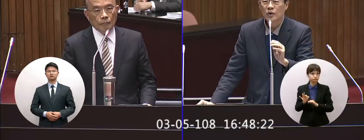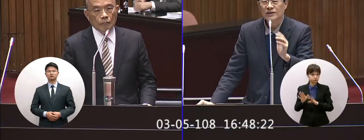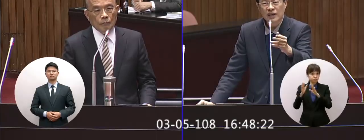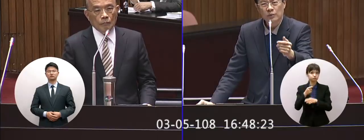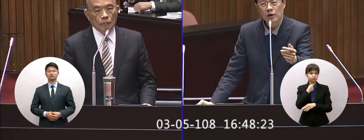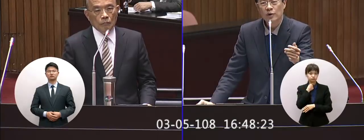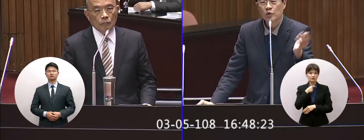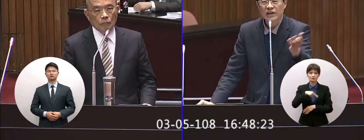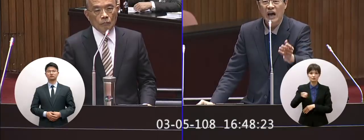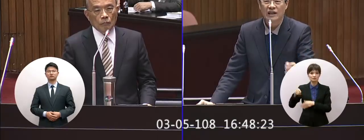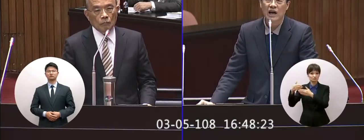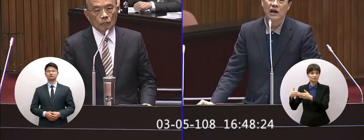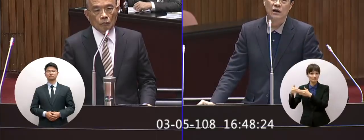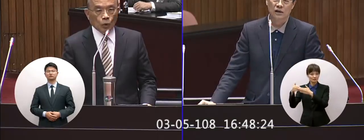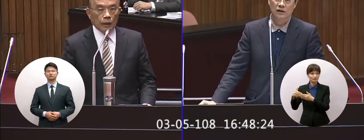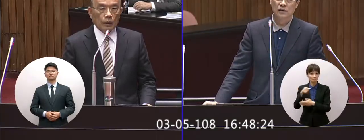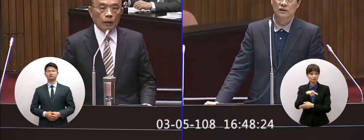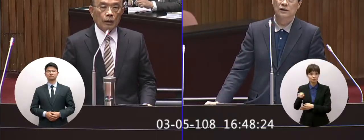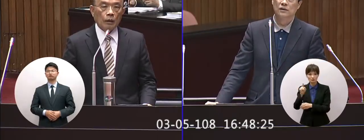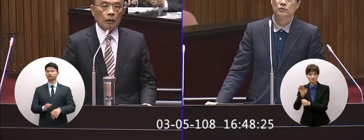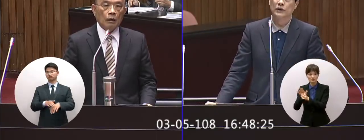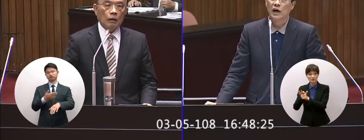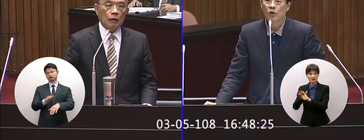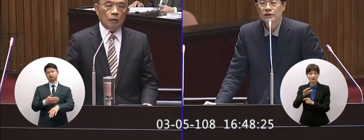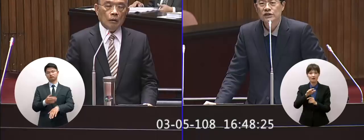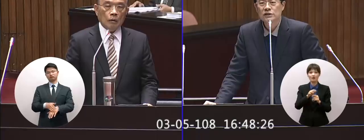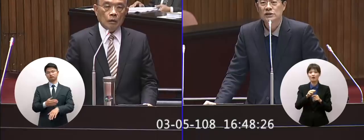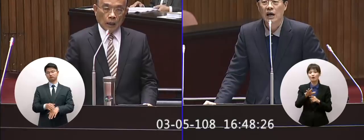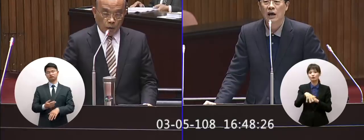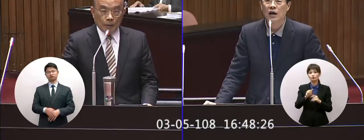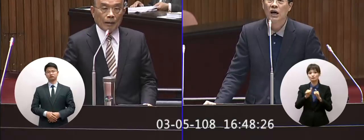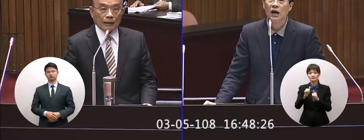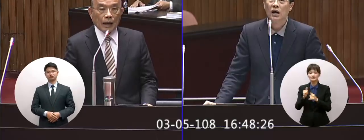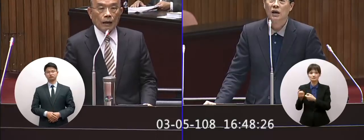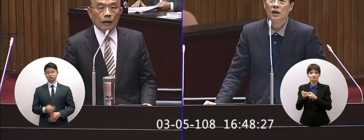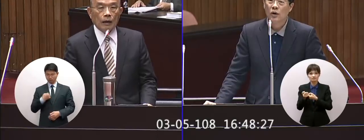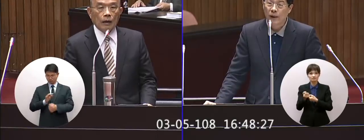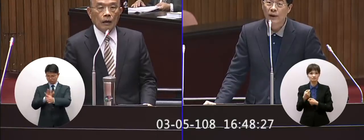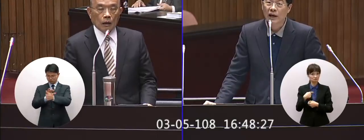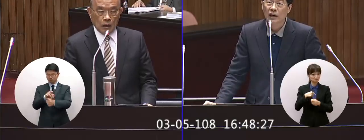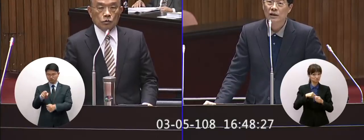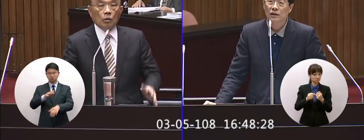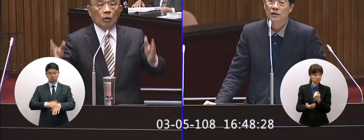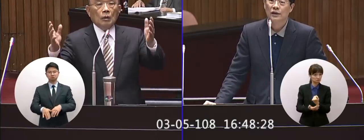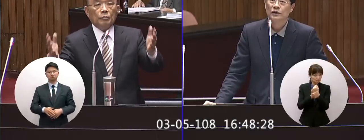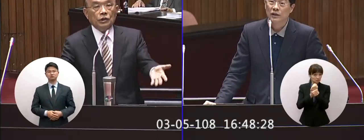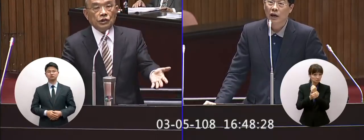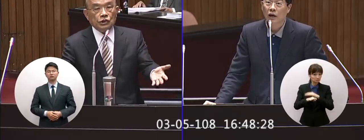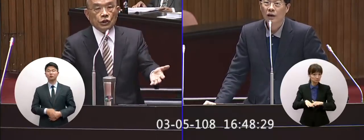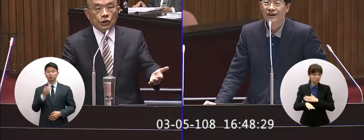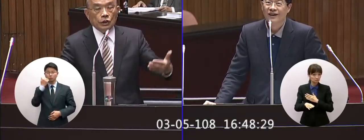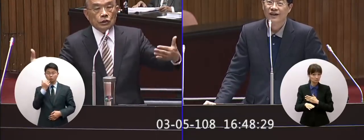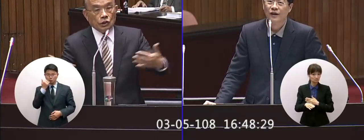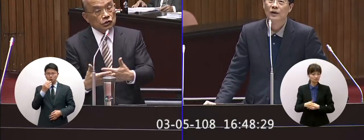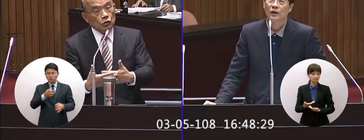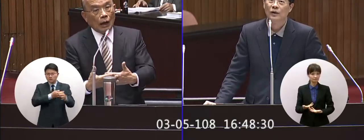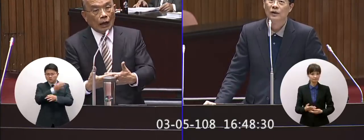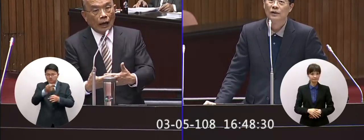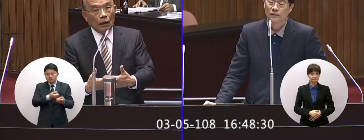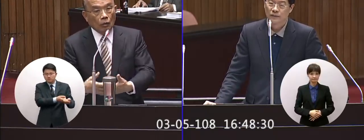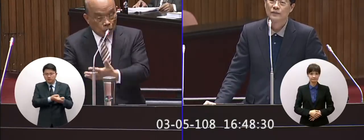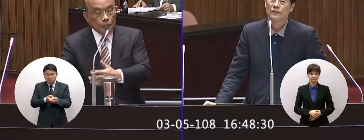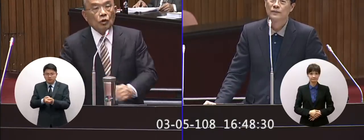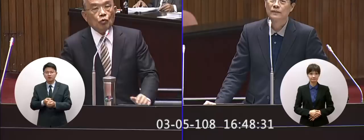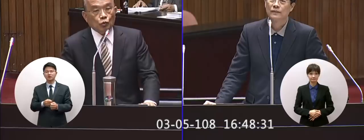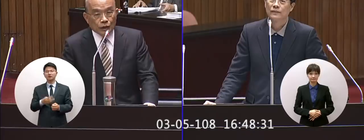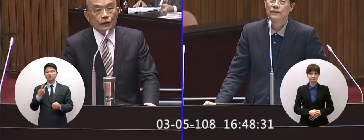那院长你们会不会故意卡他？ 不会 卡他，会不会支持他？ 还会帮忙他？ 会帮忙他。 如果拼经济、城市往